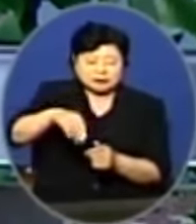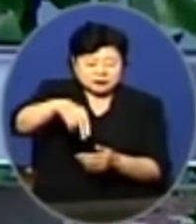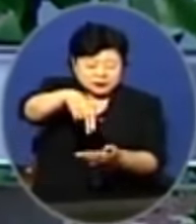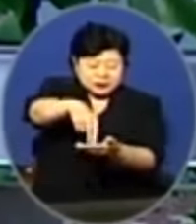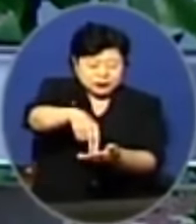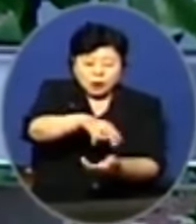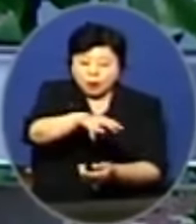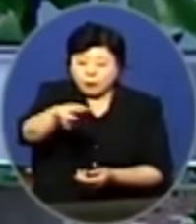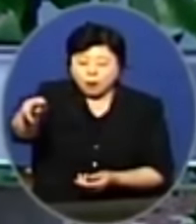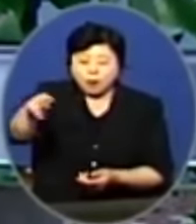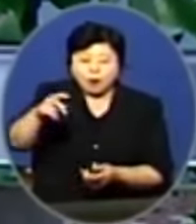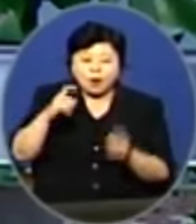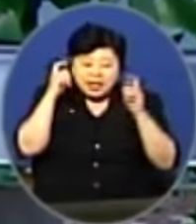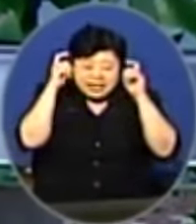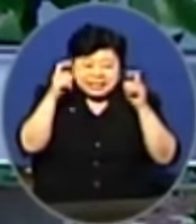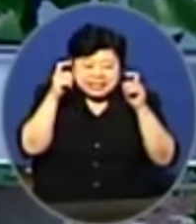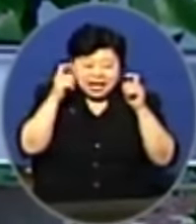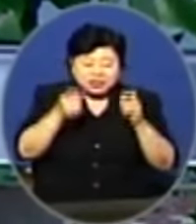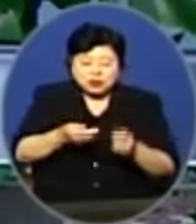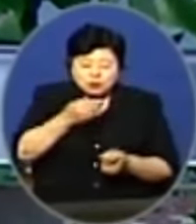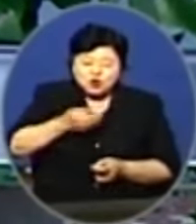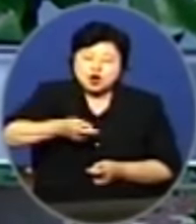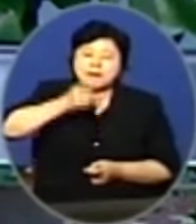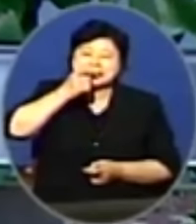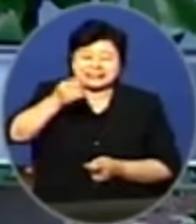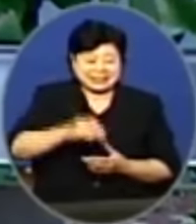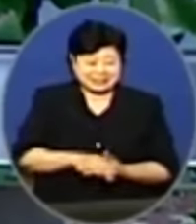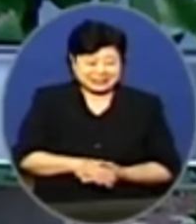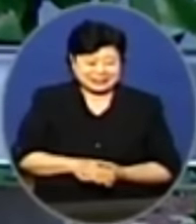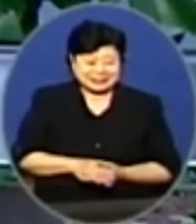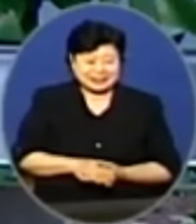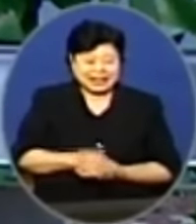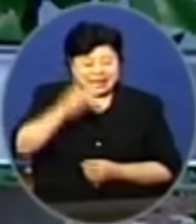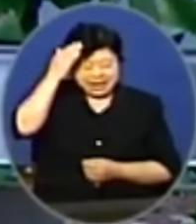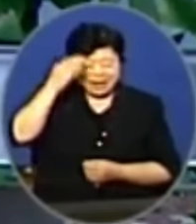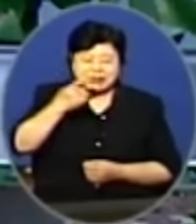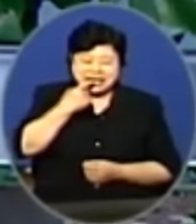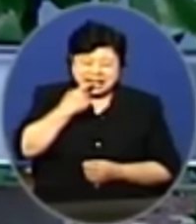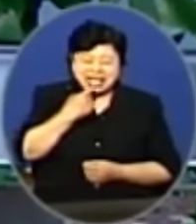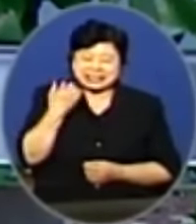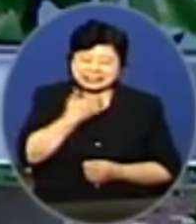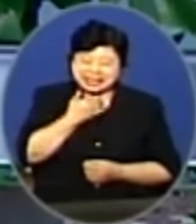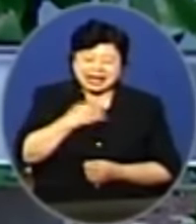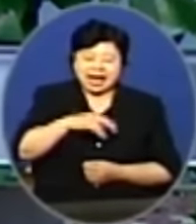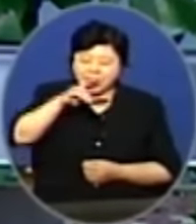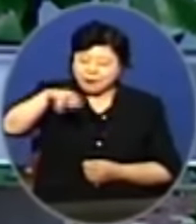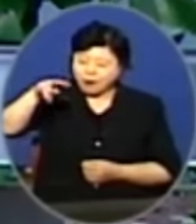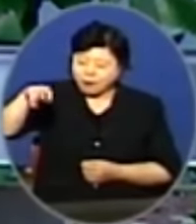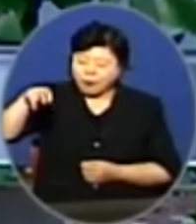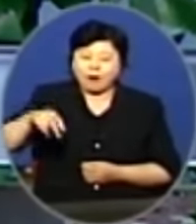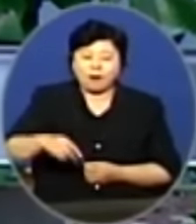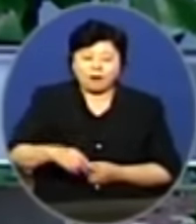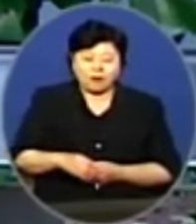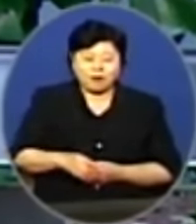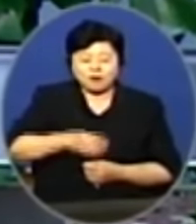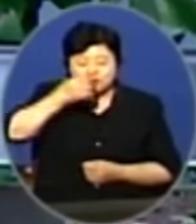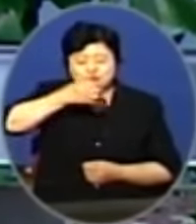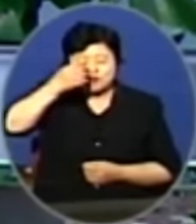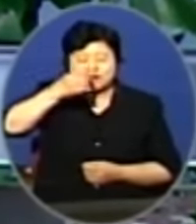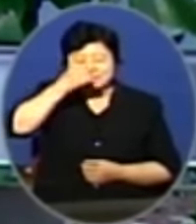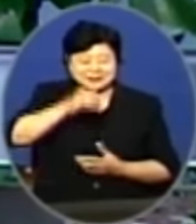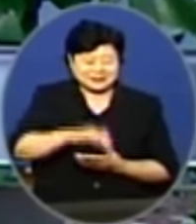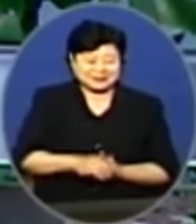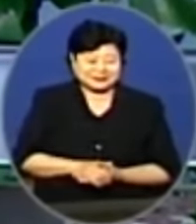세워놓고 양들이 그곳에 와서 물을 마시게 하면서 얼룩덜룩 얼룩덜룩한 새끼를 낳는 것을 꿈꾸어 보는